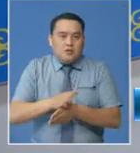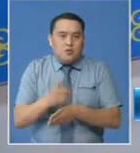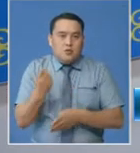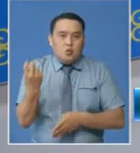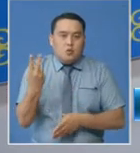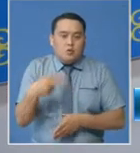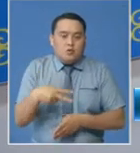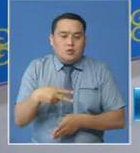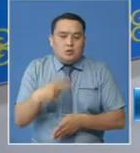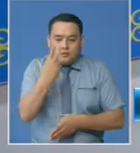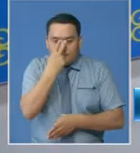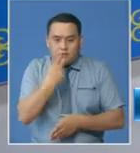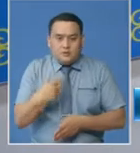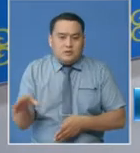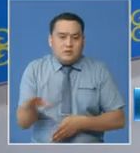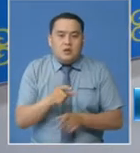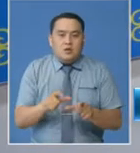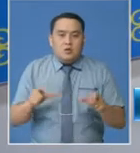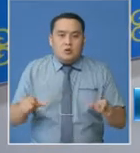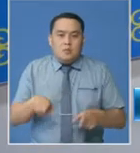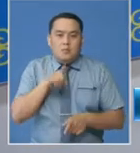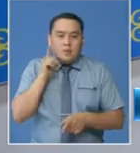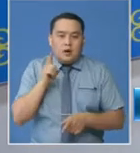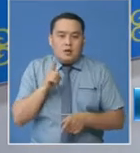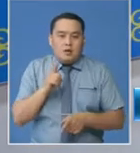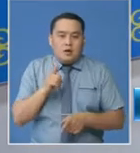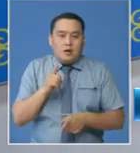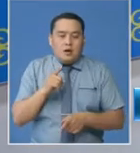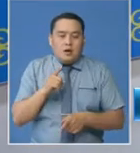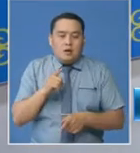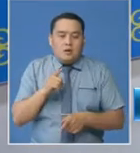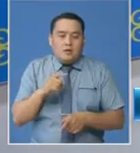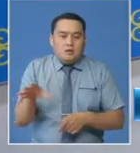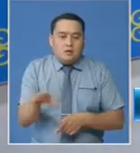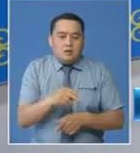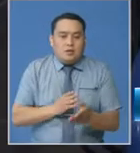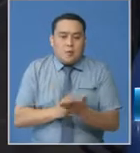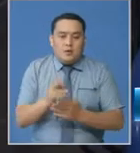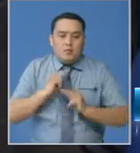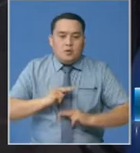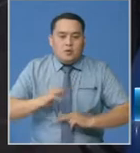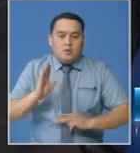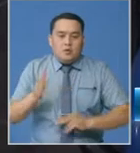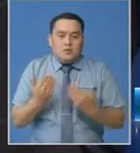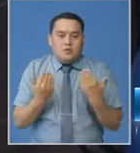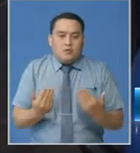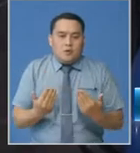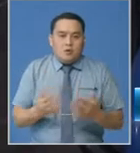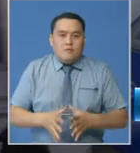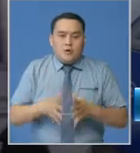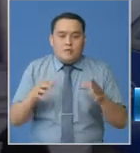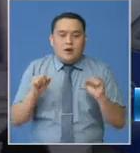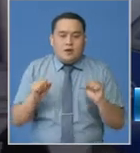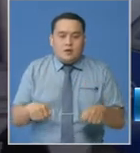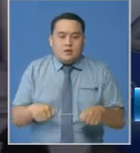100% адаптацию всех граждан, маломобильных граждан. Поэтому в этом направлении будем работать. Сегодня действительно делается все возможное,